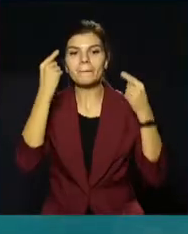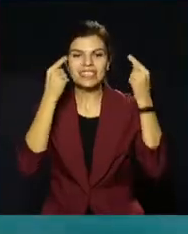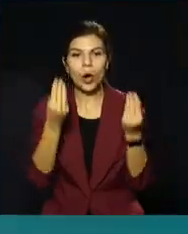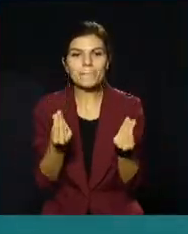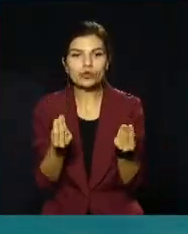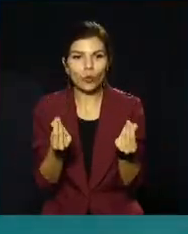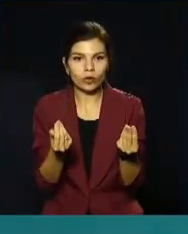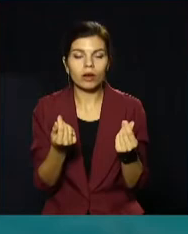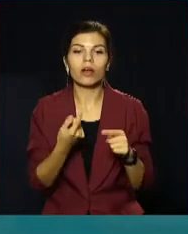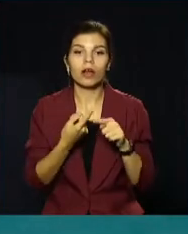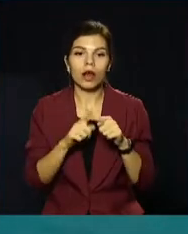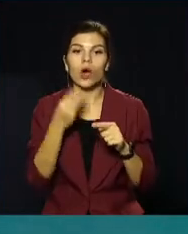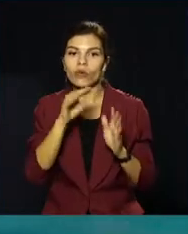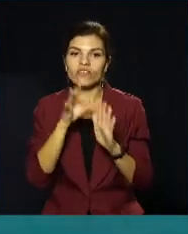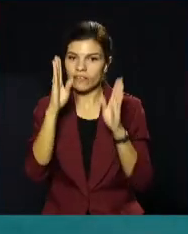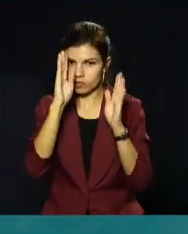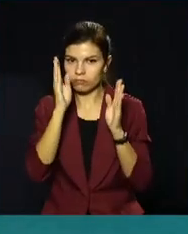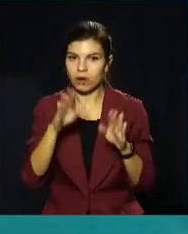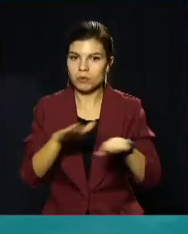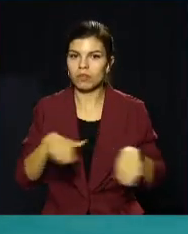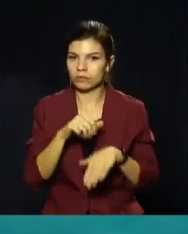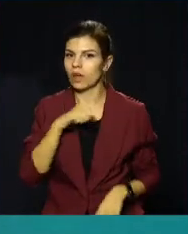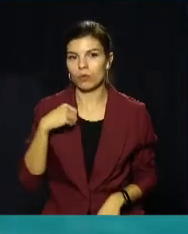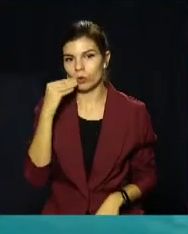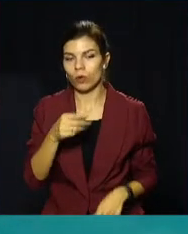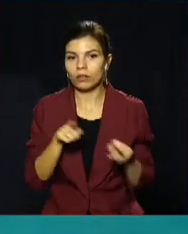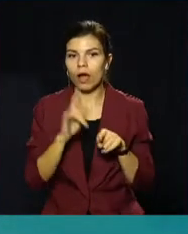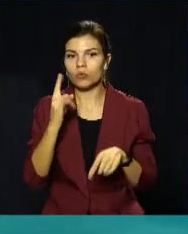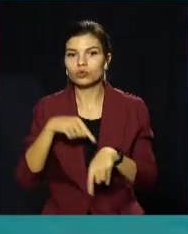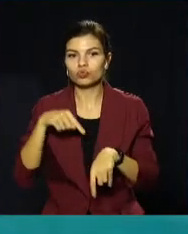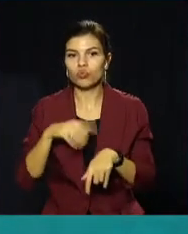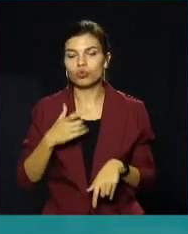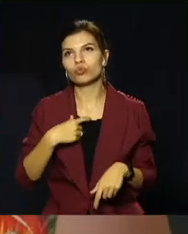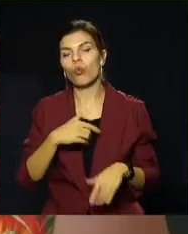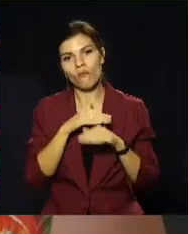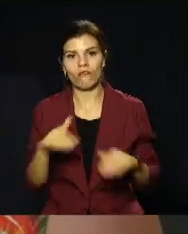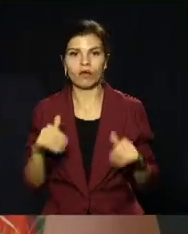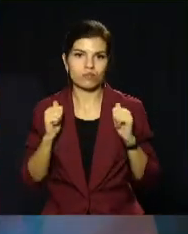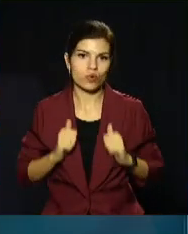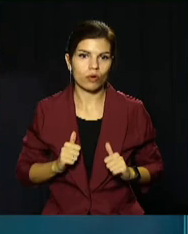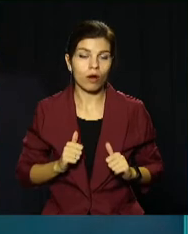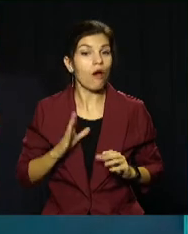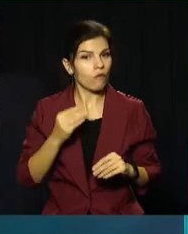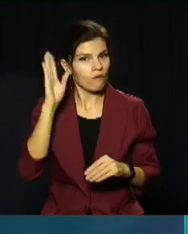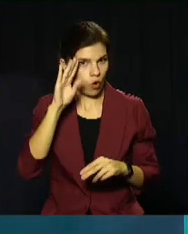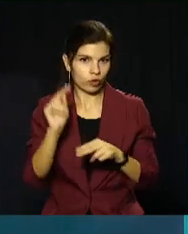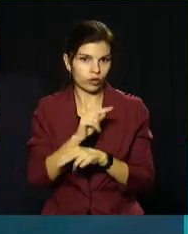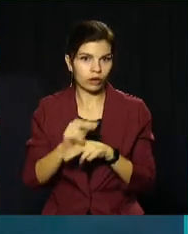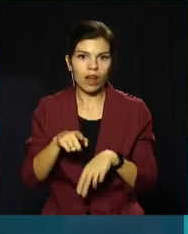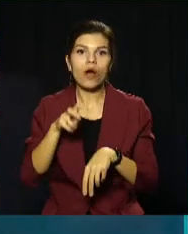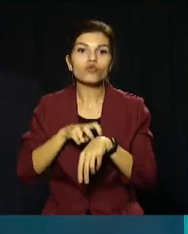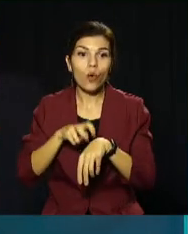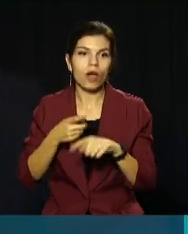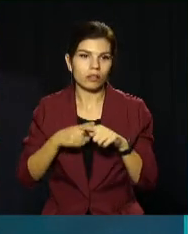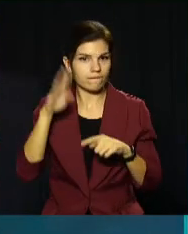психомоторику. При цьому краще обирати індивідуальні заняття. Так дитина почуватиметься більш впевнено. По суті, лечить вода. Да, доктором здесь